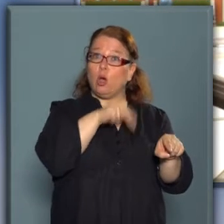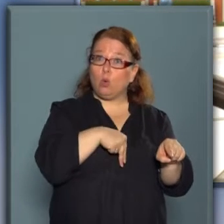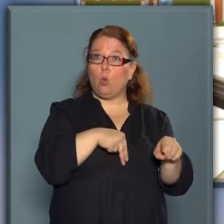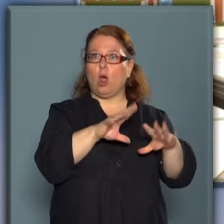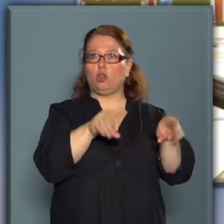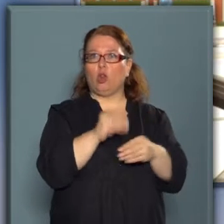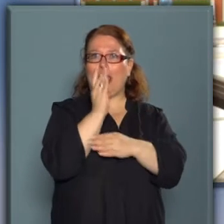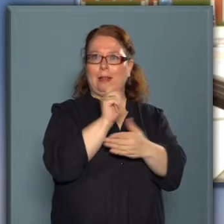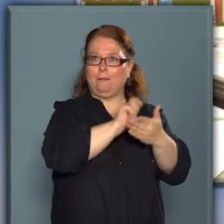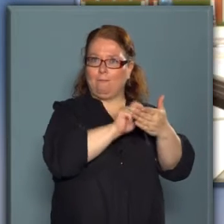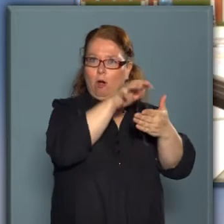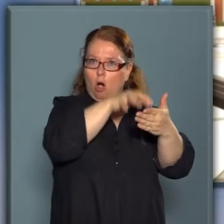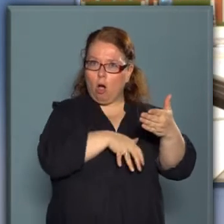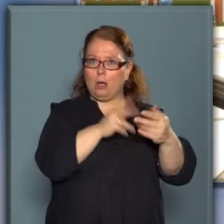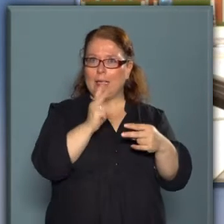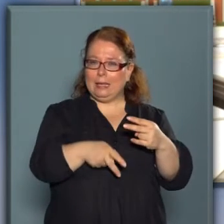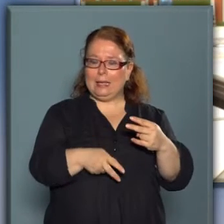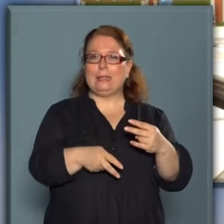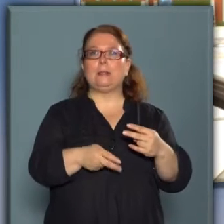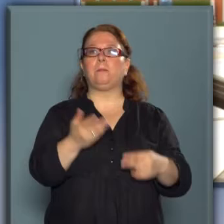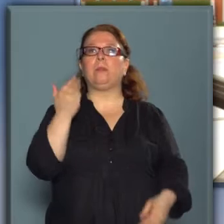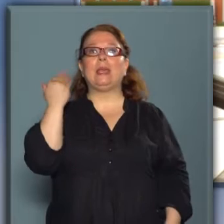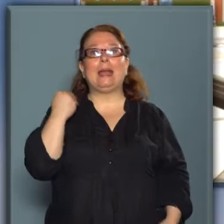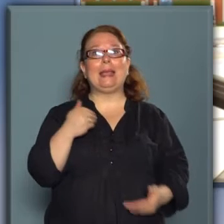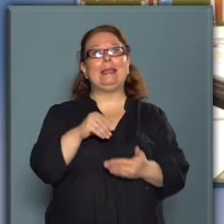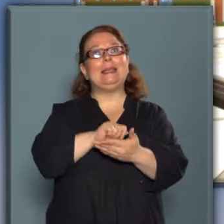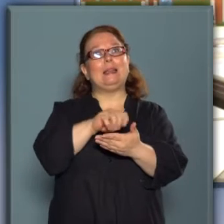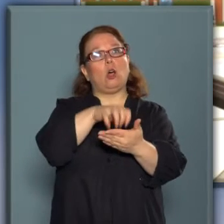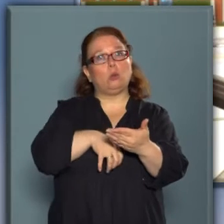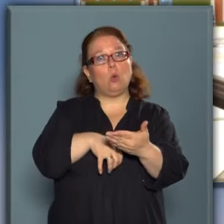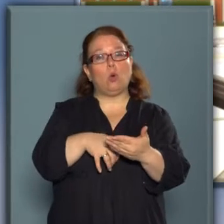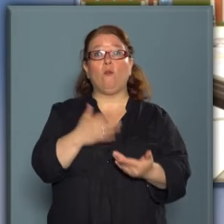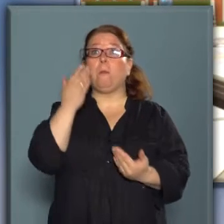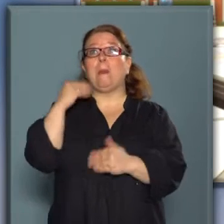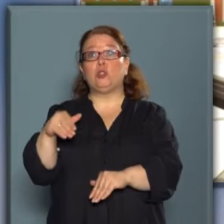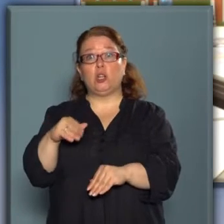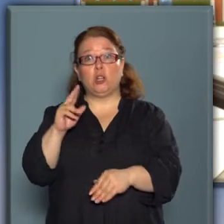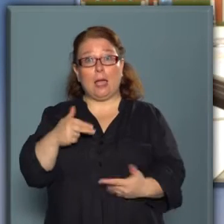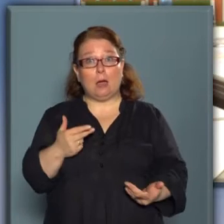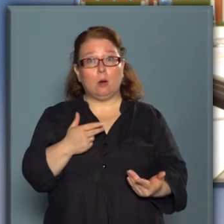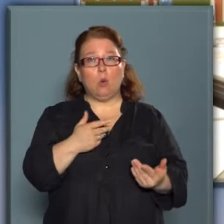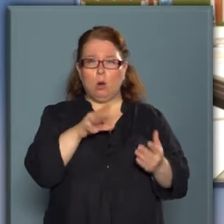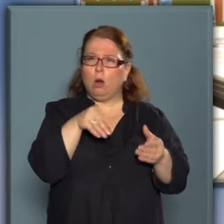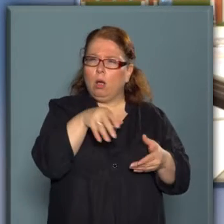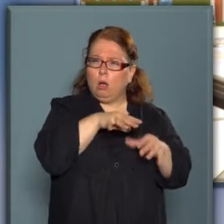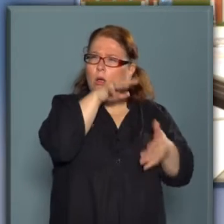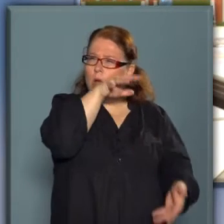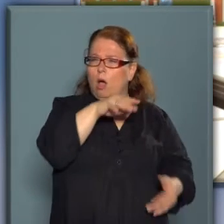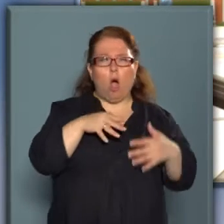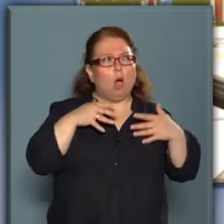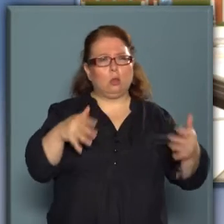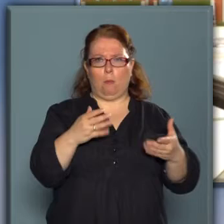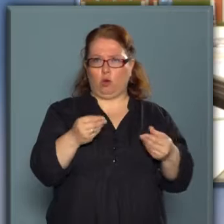a családfájuk, a régi iratok, a mesterségekről. Tehát egy hatalmas anyag van